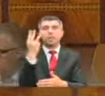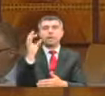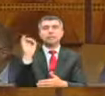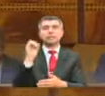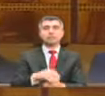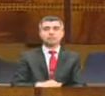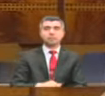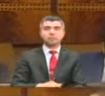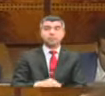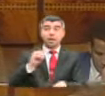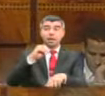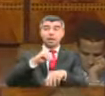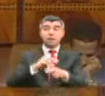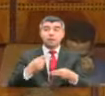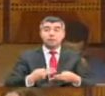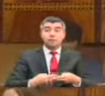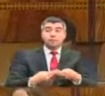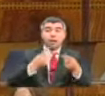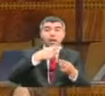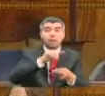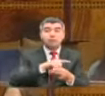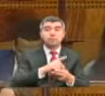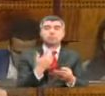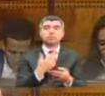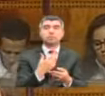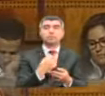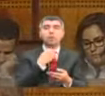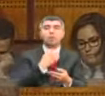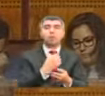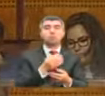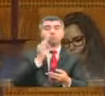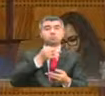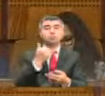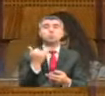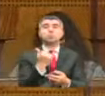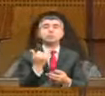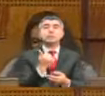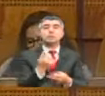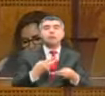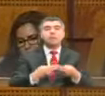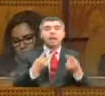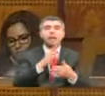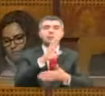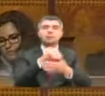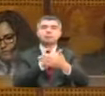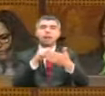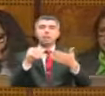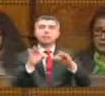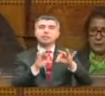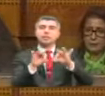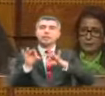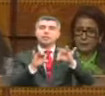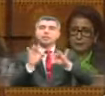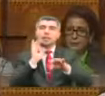بلورة الاستراتيجية الوطنية للنجاعة الطاقية وتفعيل الشطر الأول من هذه الاستراتيجية في إطار عقد